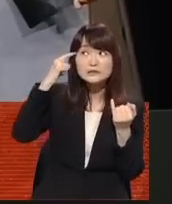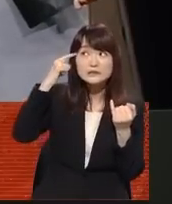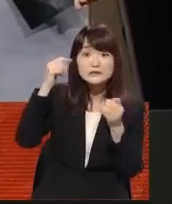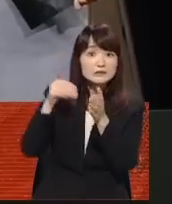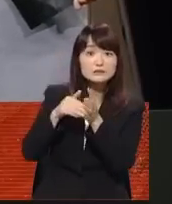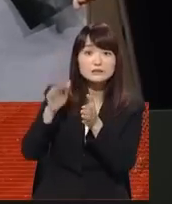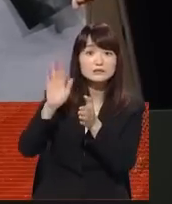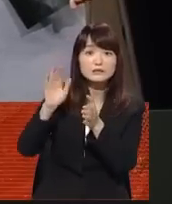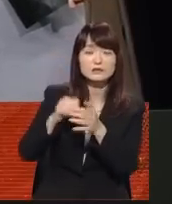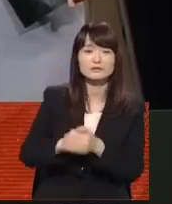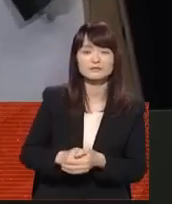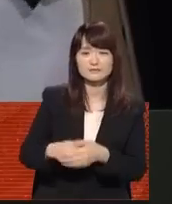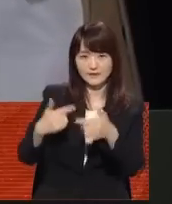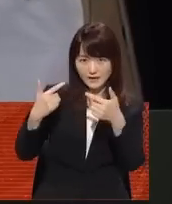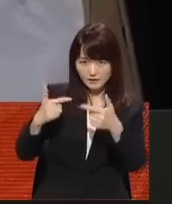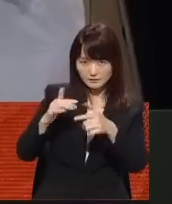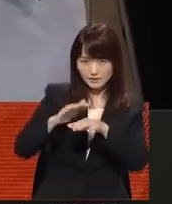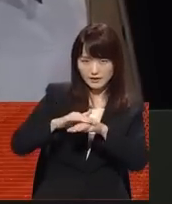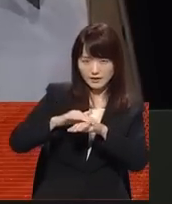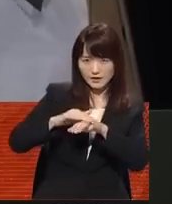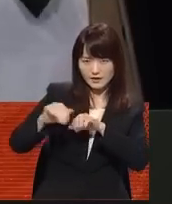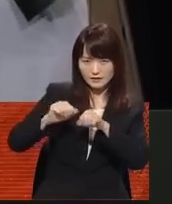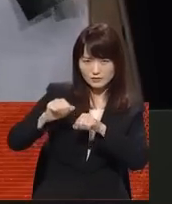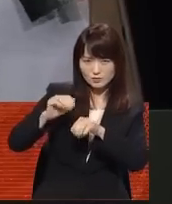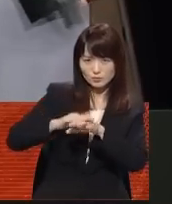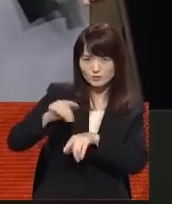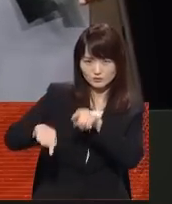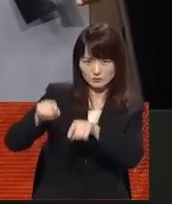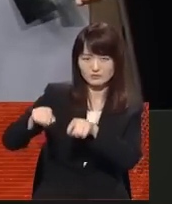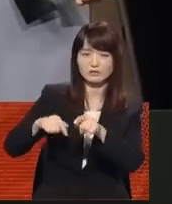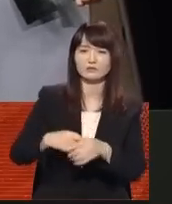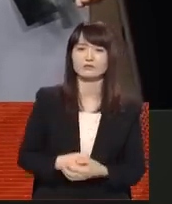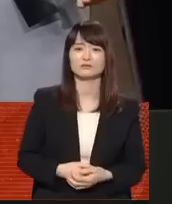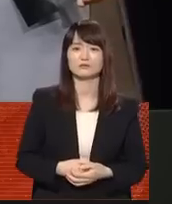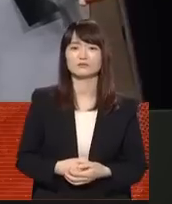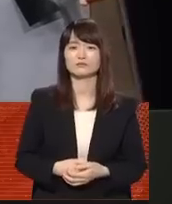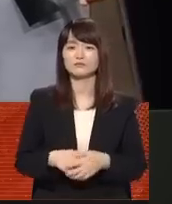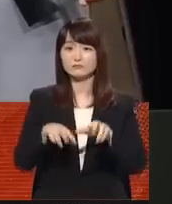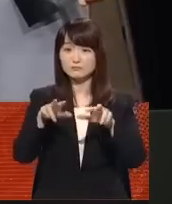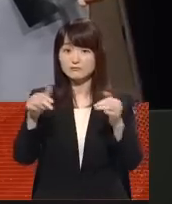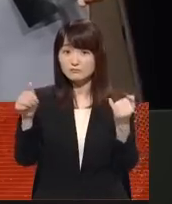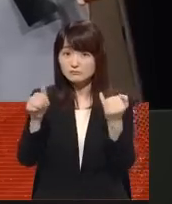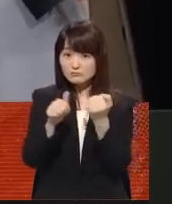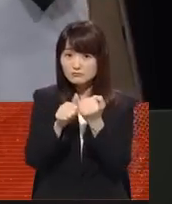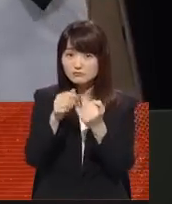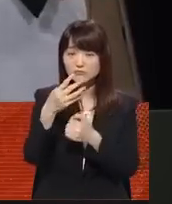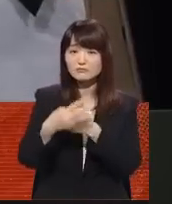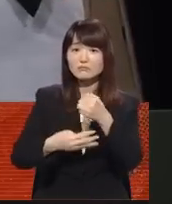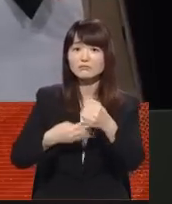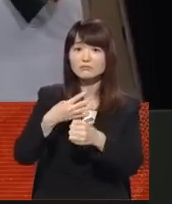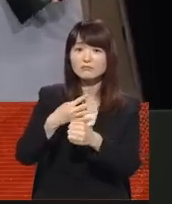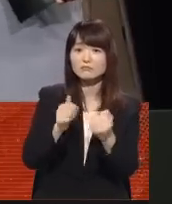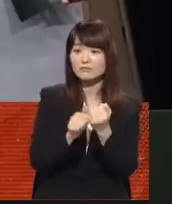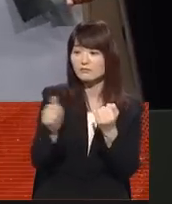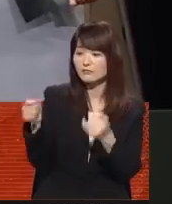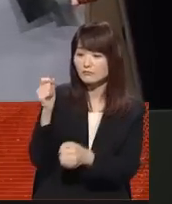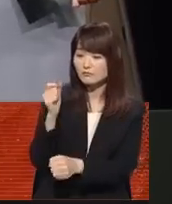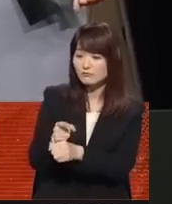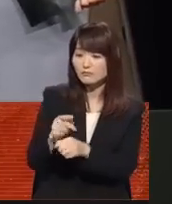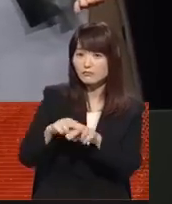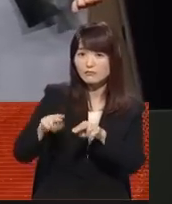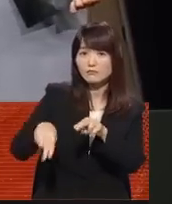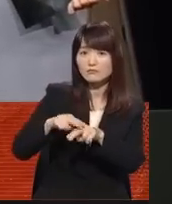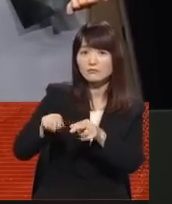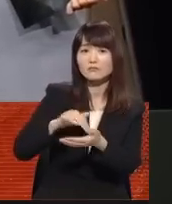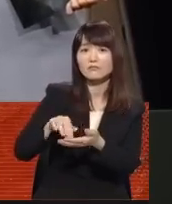그치지 않고 항상 행동으로 옮긴다는 건데요 이제 겨우 결혼 4년차인데 남편은 벌써